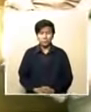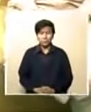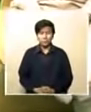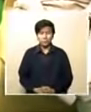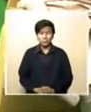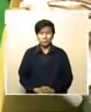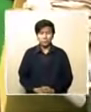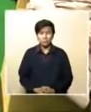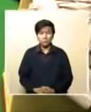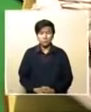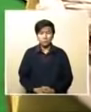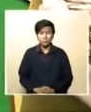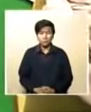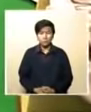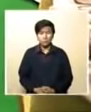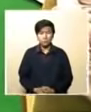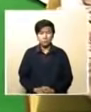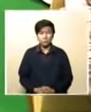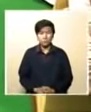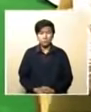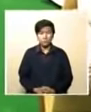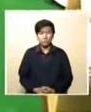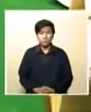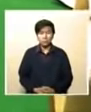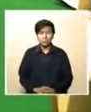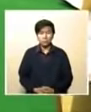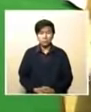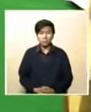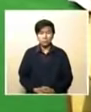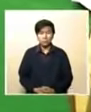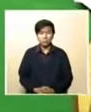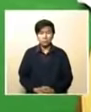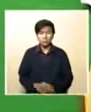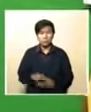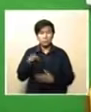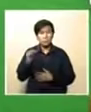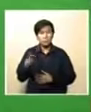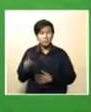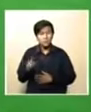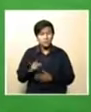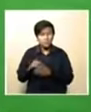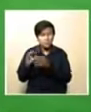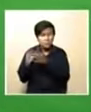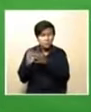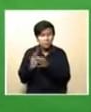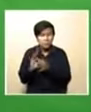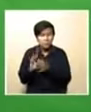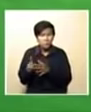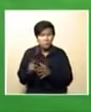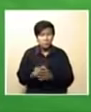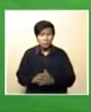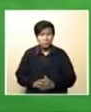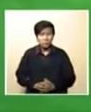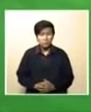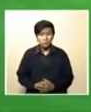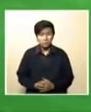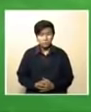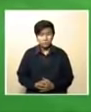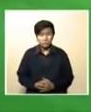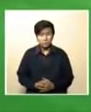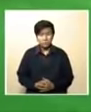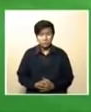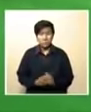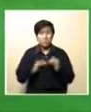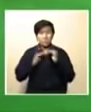ก็ตอนนี้ก็ได้เห็นภาพออกมาทางโซเชียลมีเดียจำนวนมากนะครับทั้งเป็นผู้หลักผู้ใหญ่นะครับทั้งผู้